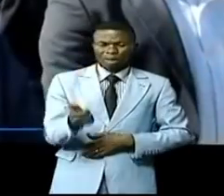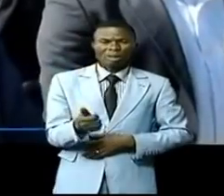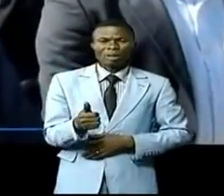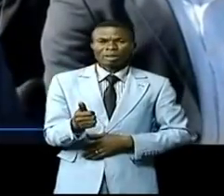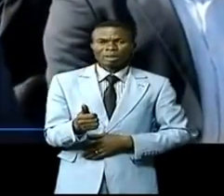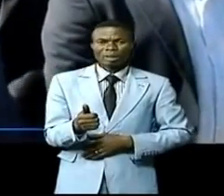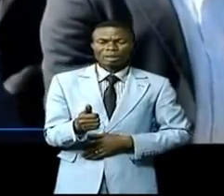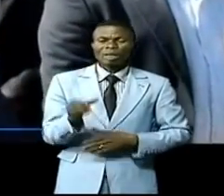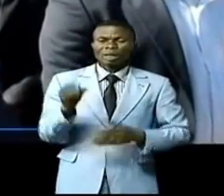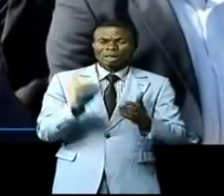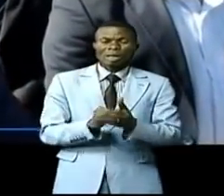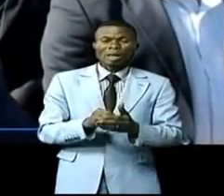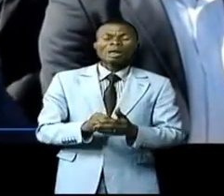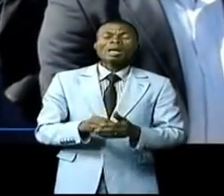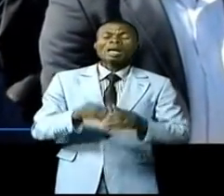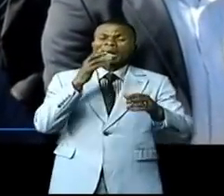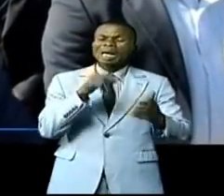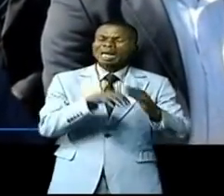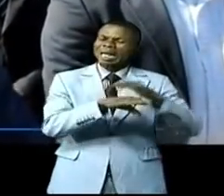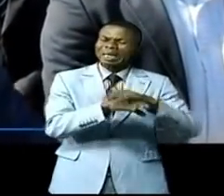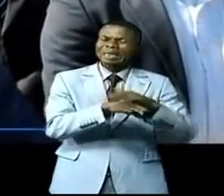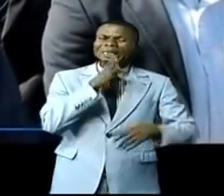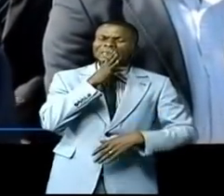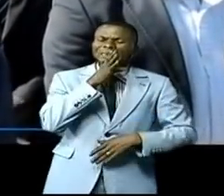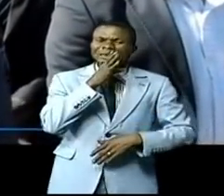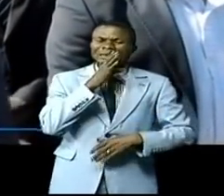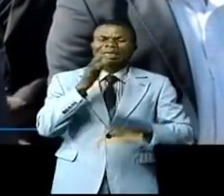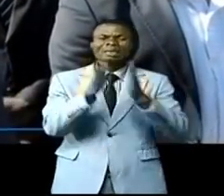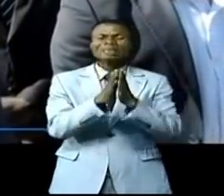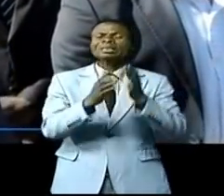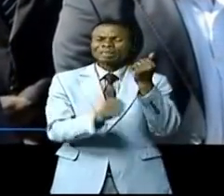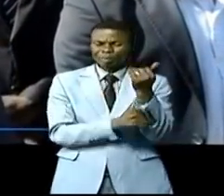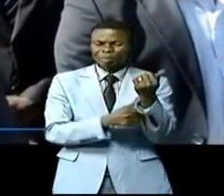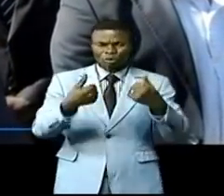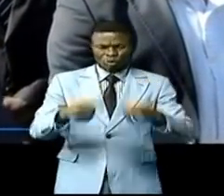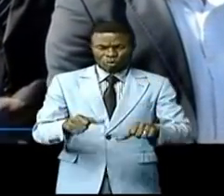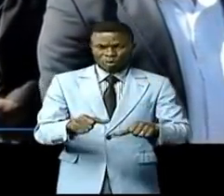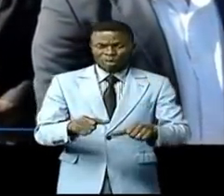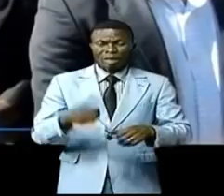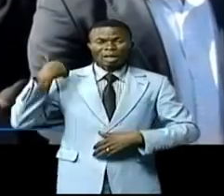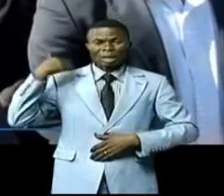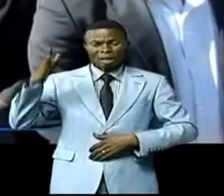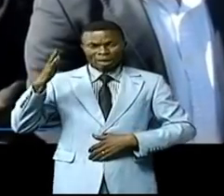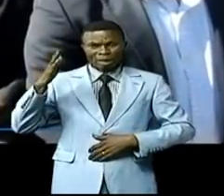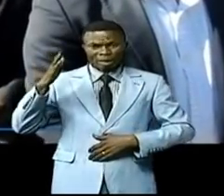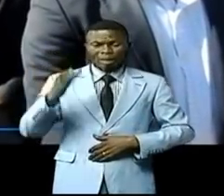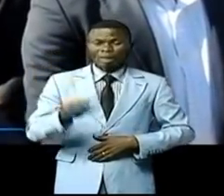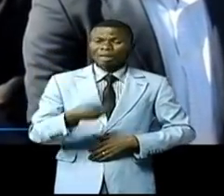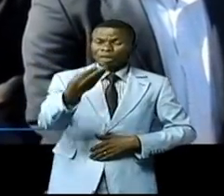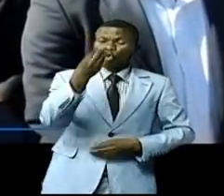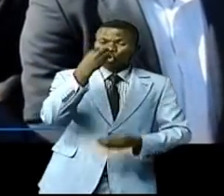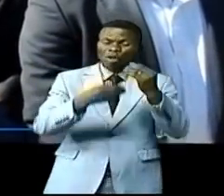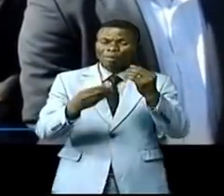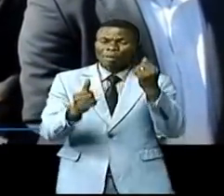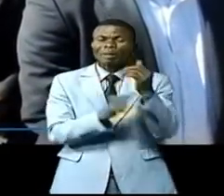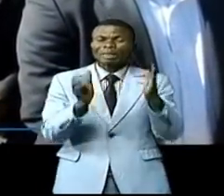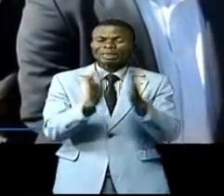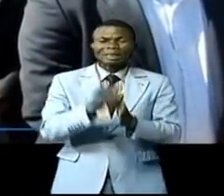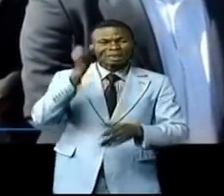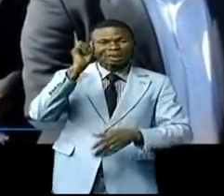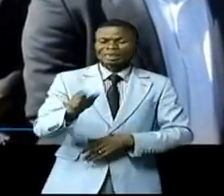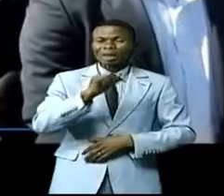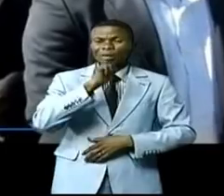la prison. On engorge la prison et qu'on reste peut-être avec même 10 personnes. l'État va nourrir que 10 personnes au lieu de nourrir 100